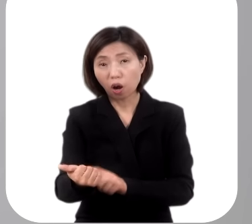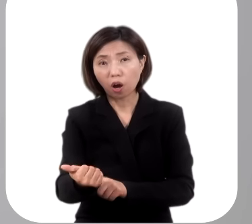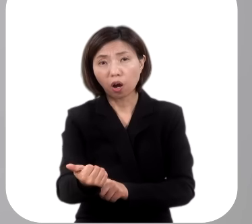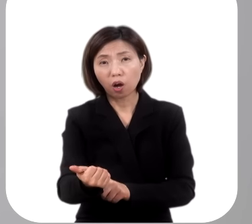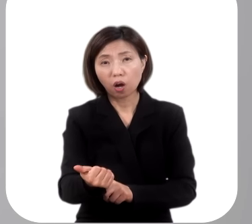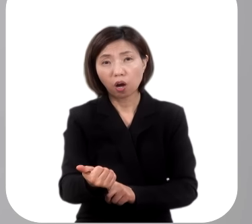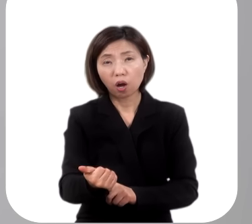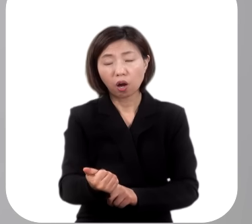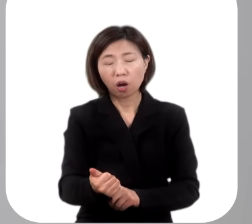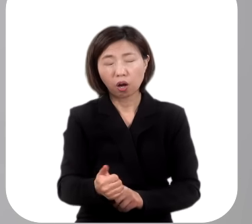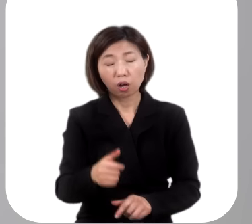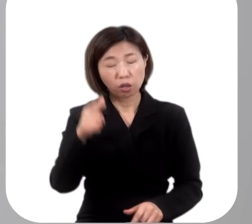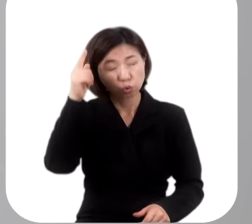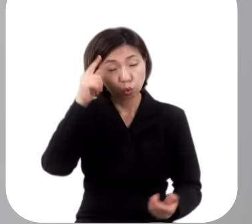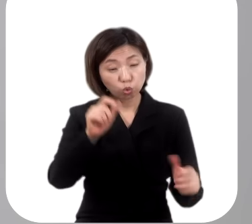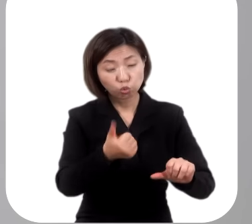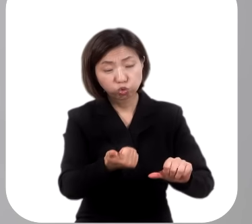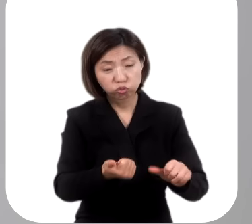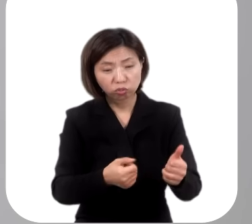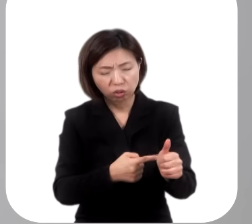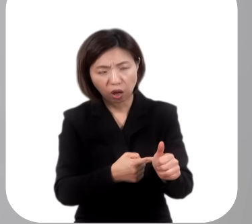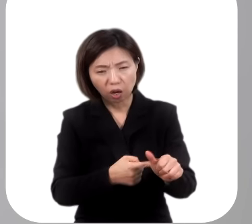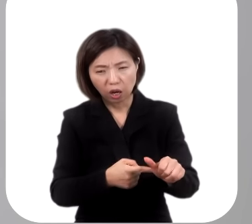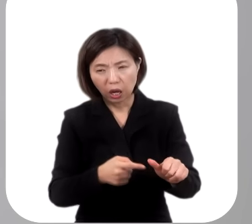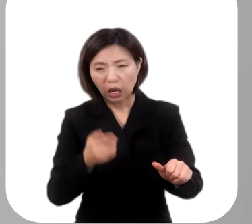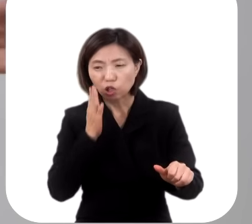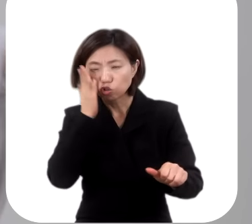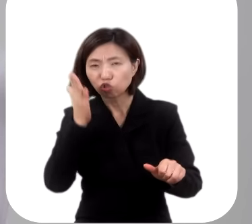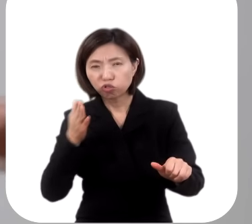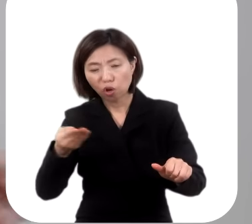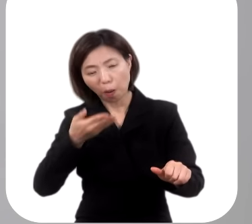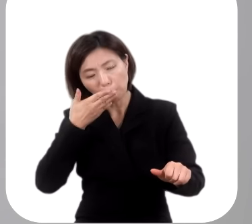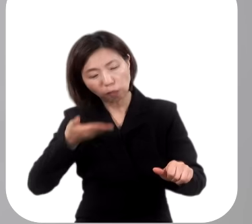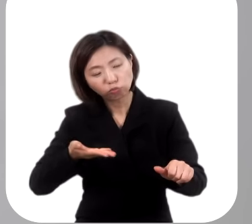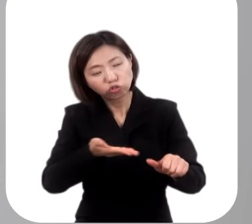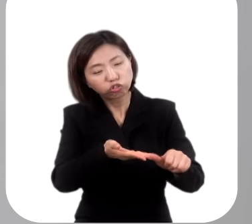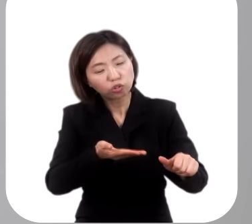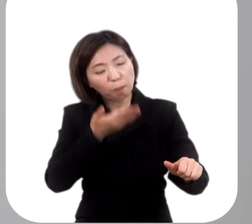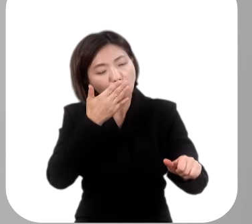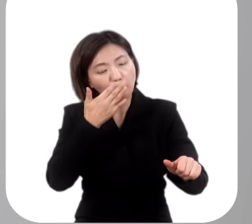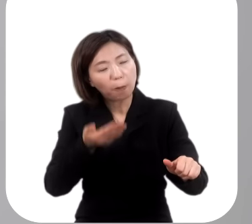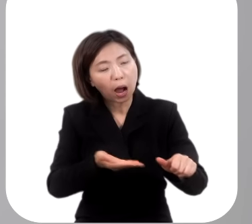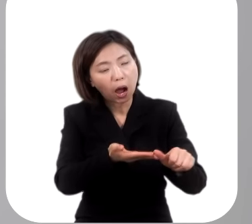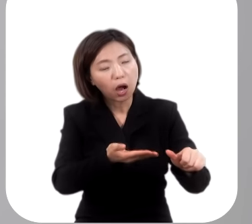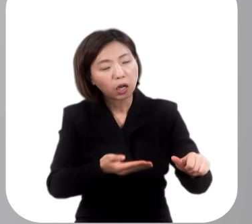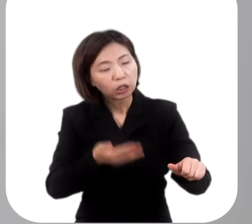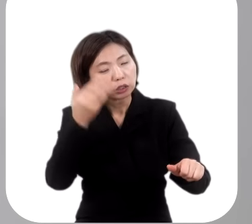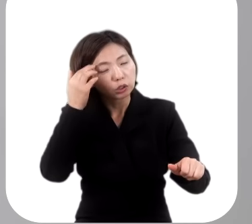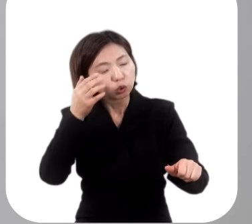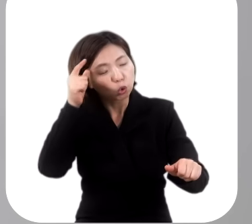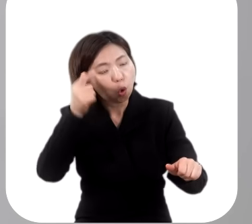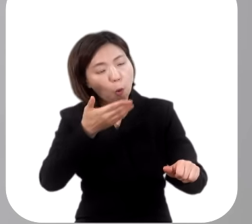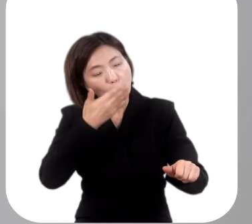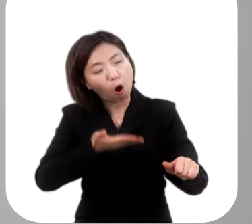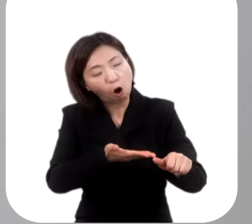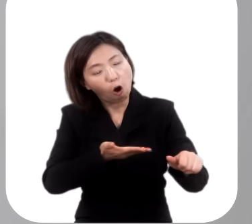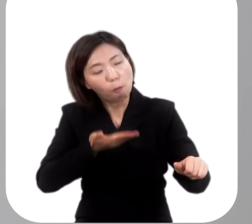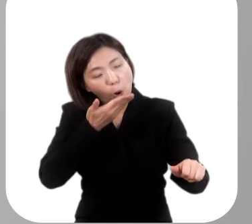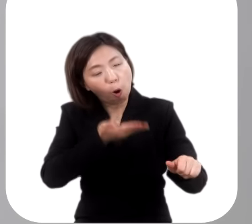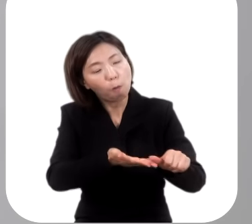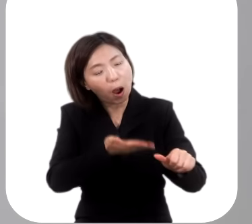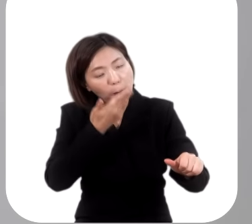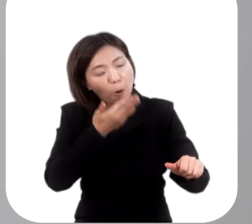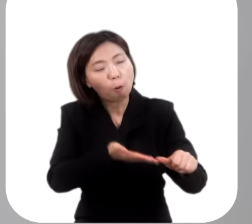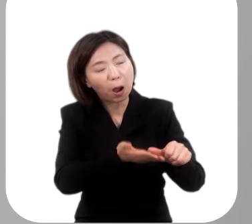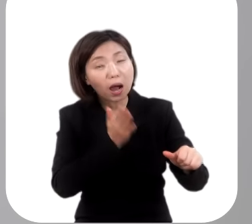가서 소풀을 하나는 배가 그 앞에 갖다 놓고 계속 쥐고 소야 먹어라 소야 먹어라